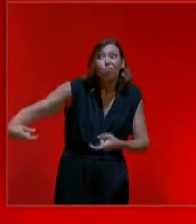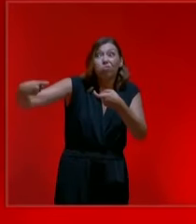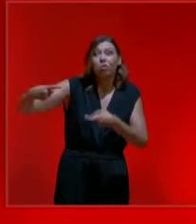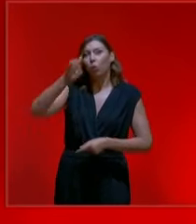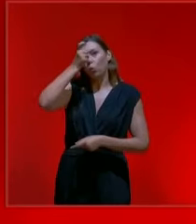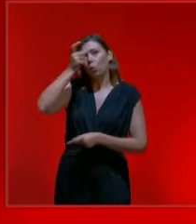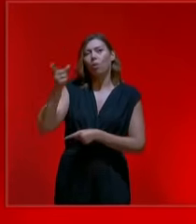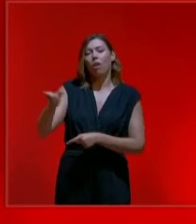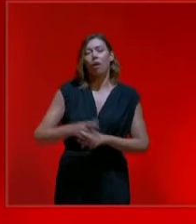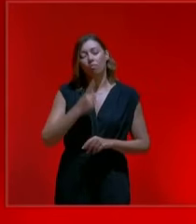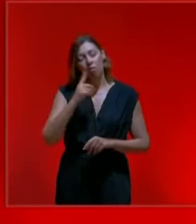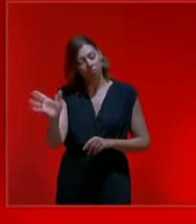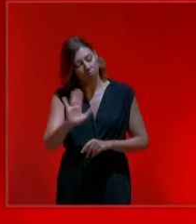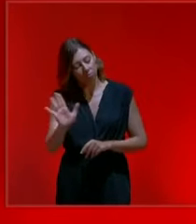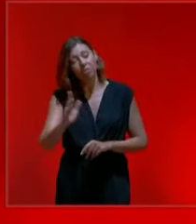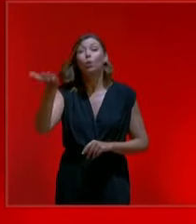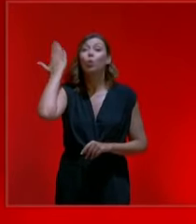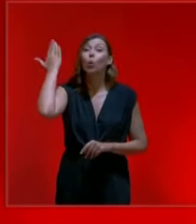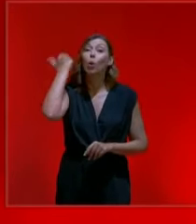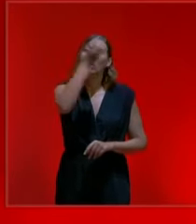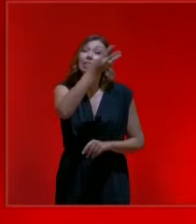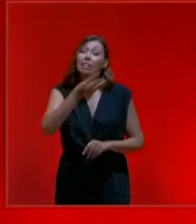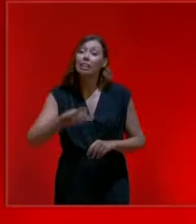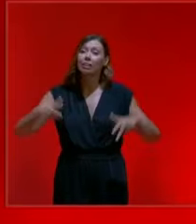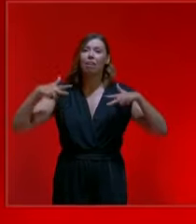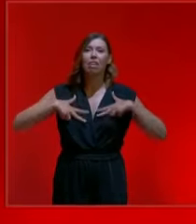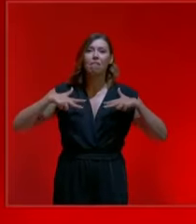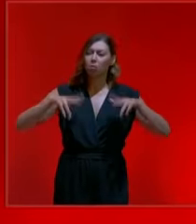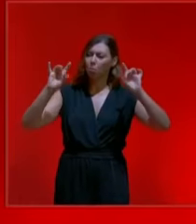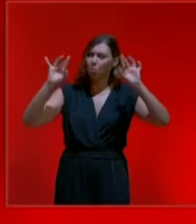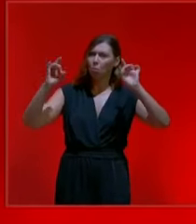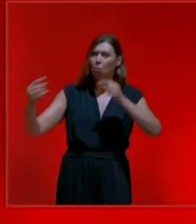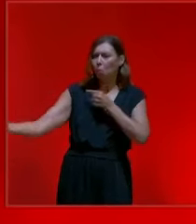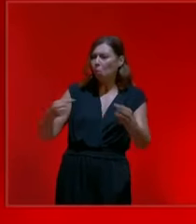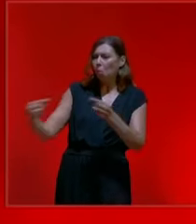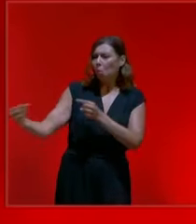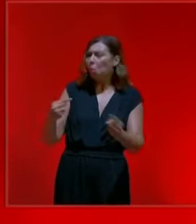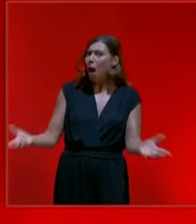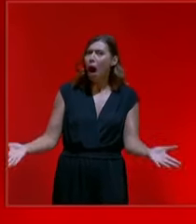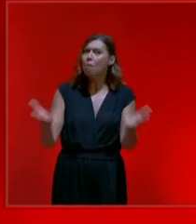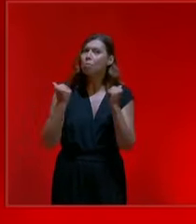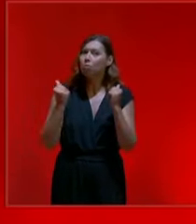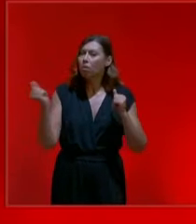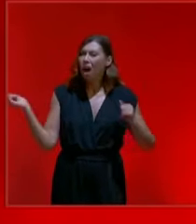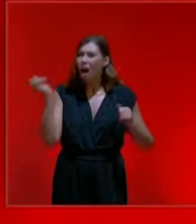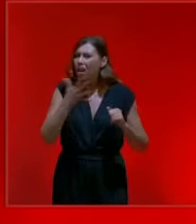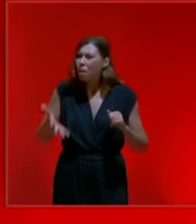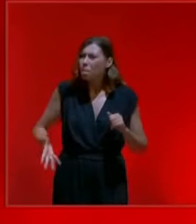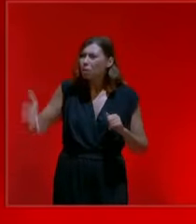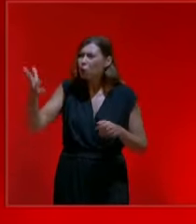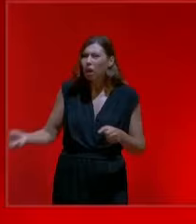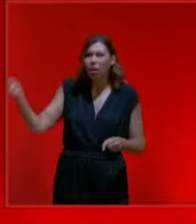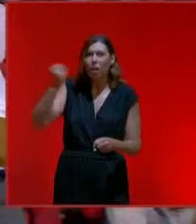όταν ήταν η κυβέρνηση ΣΥΡΙΖΑ στην εξουσία. Η ένταση κλιμακώθηκε με την κυβέρνηση Μητσοτάκη, όταν